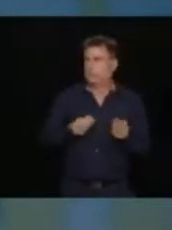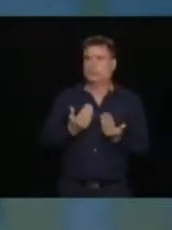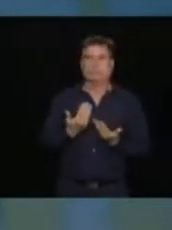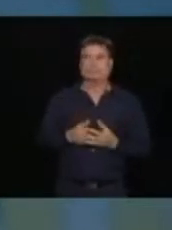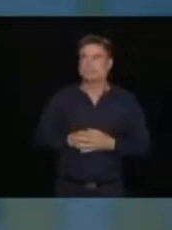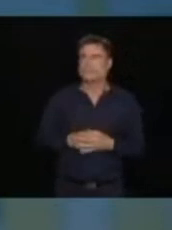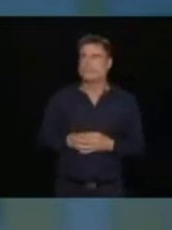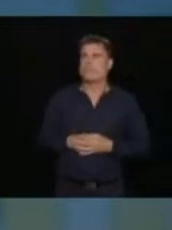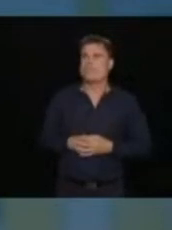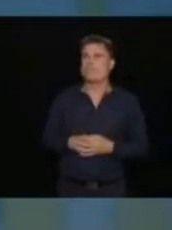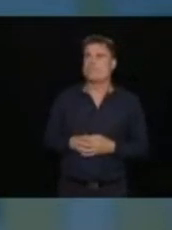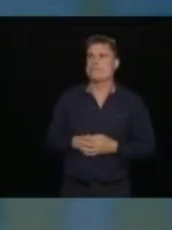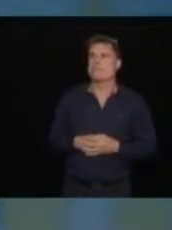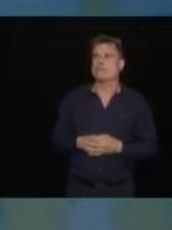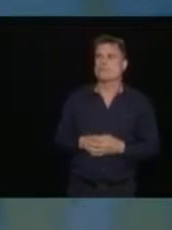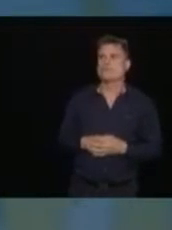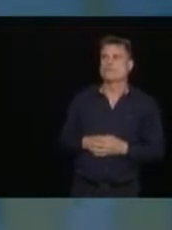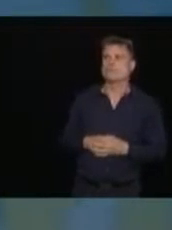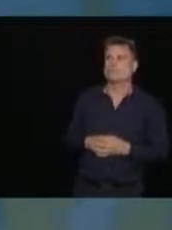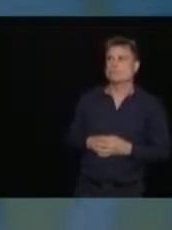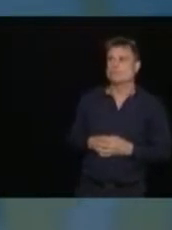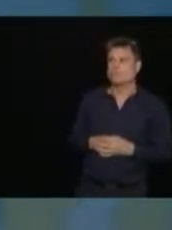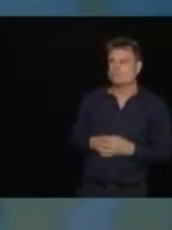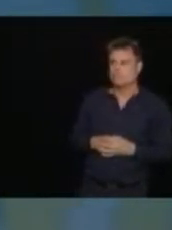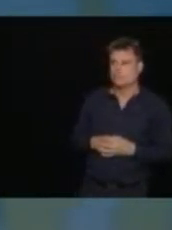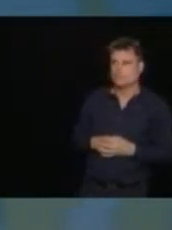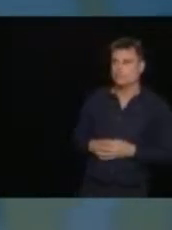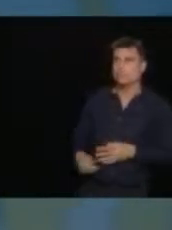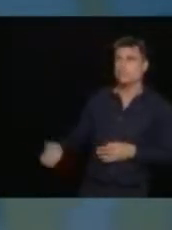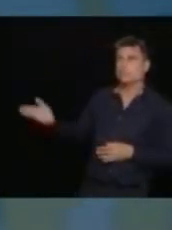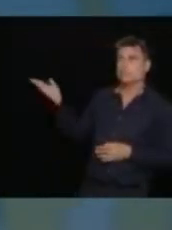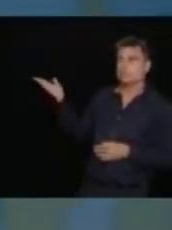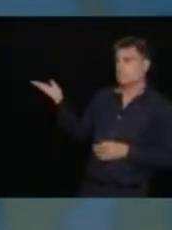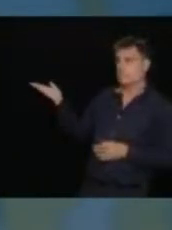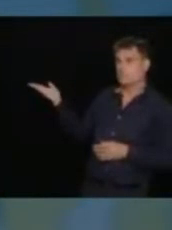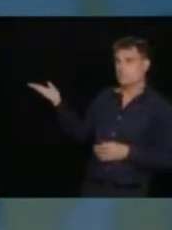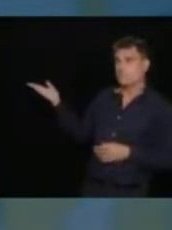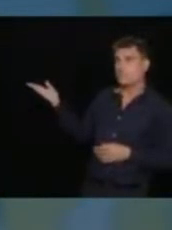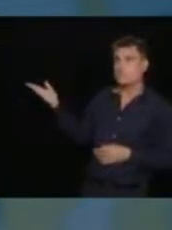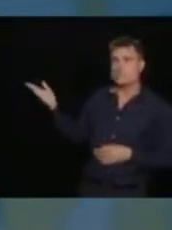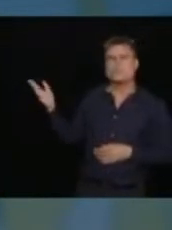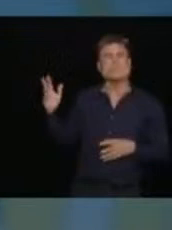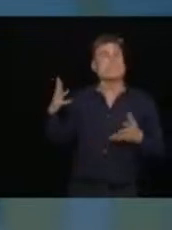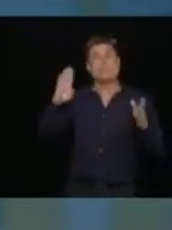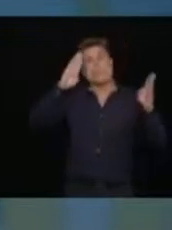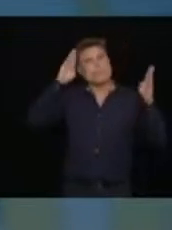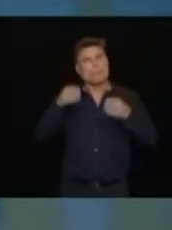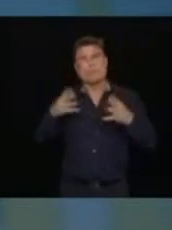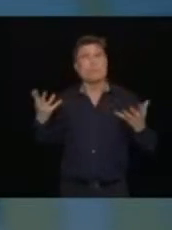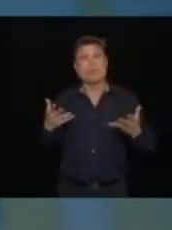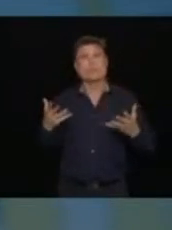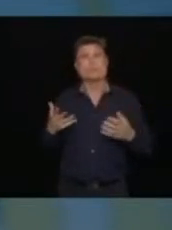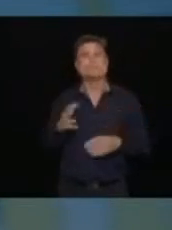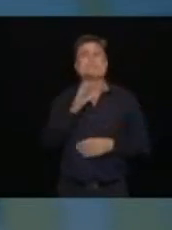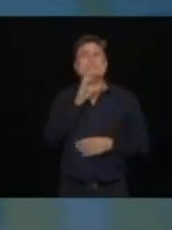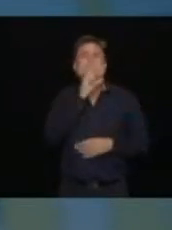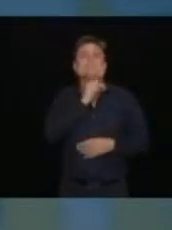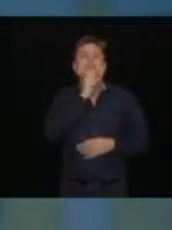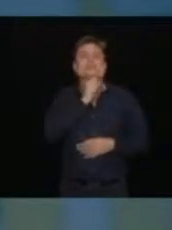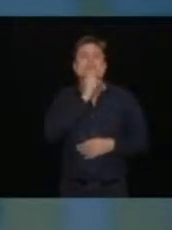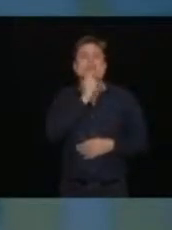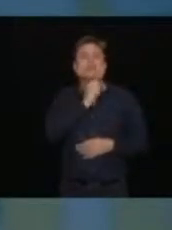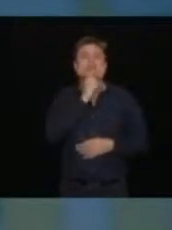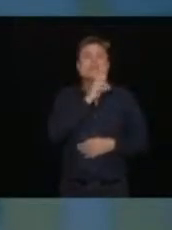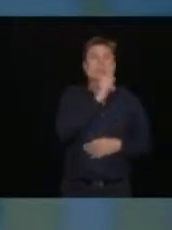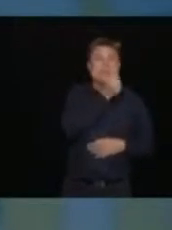这个是一些都是小概率的这个给不是小概率小样本的给大家看了。然后呢，现